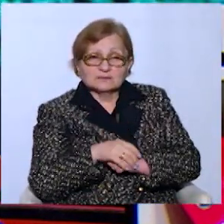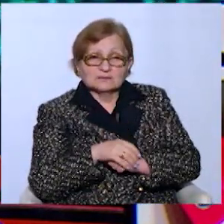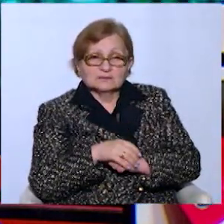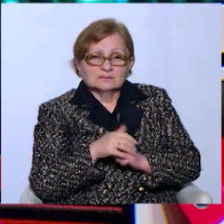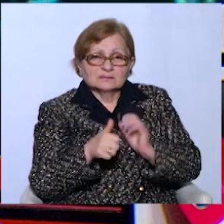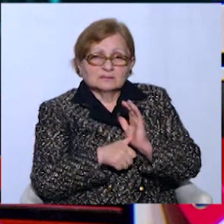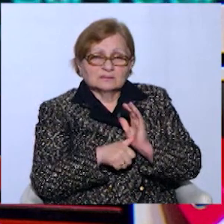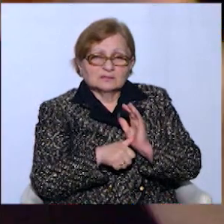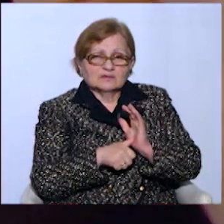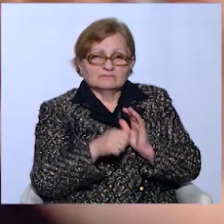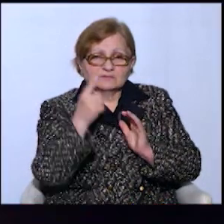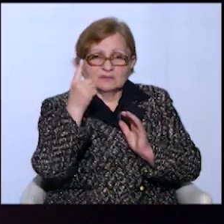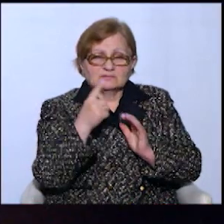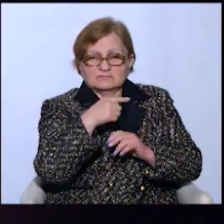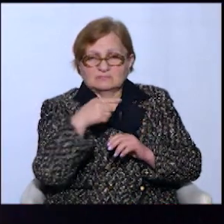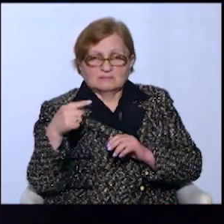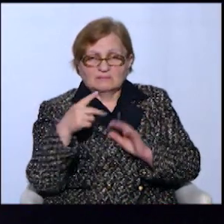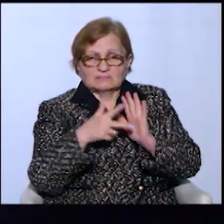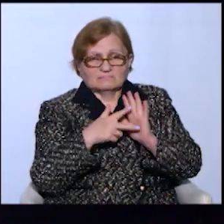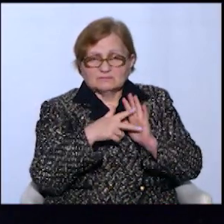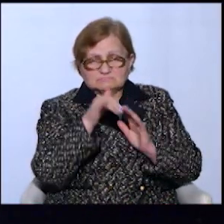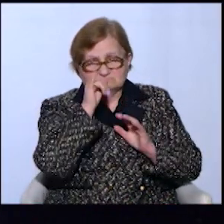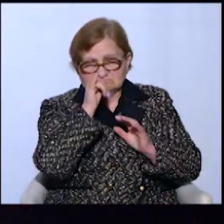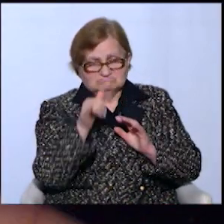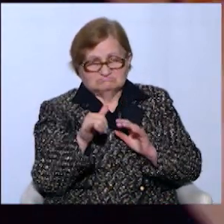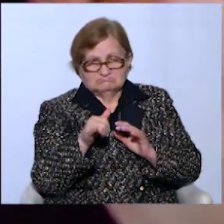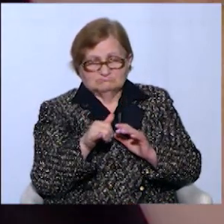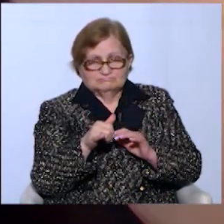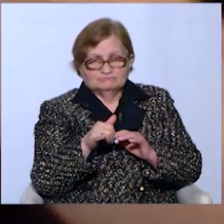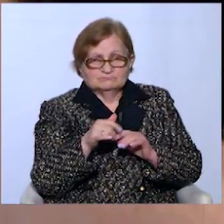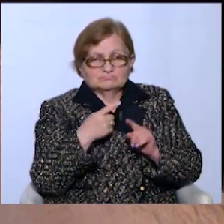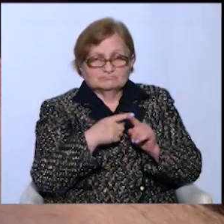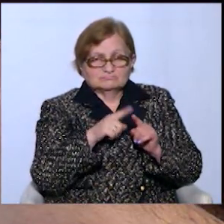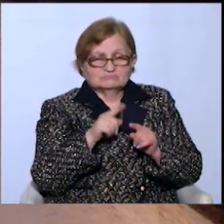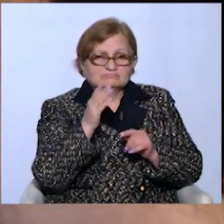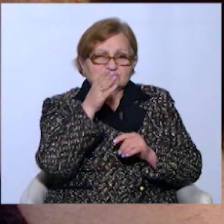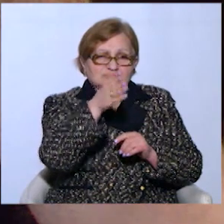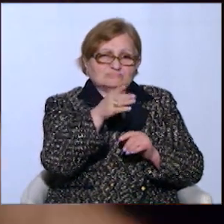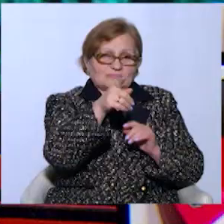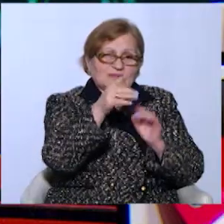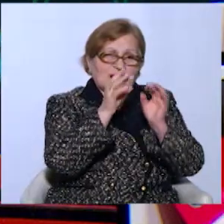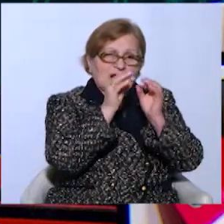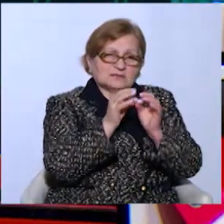6 ერთეულს ვერ გამოვაკელით 8 ერთეული, ამიტომ მივაკითხეთ